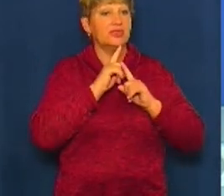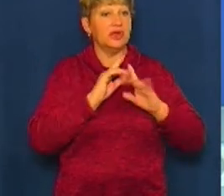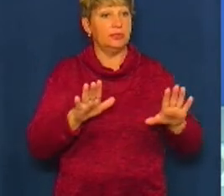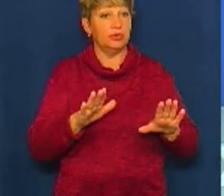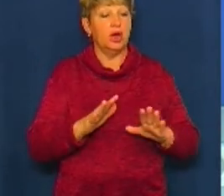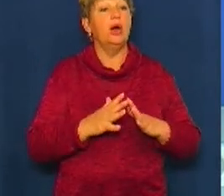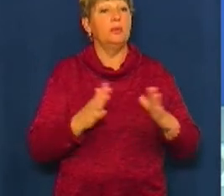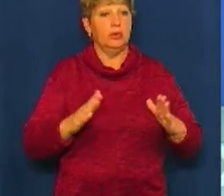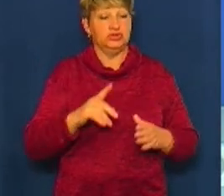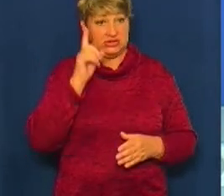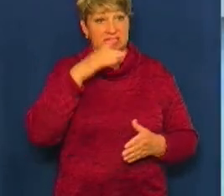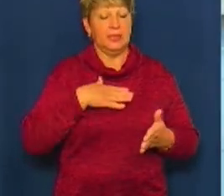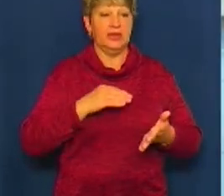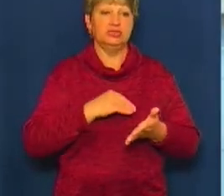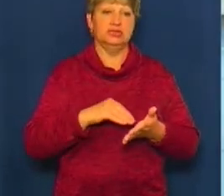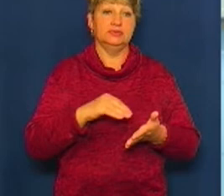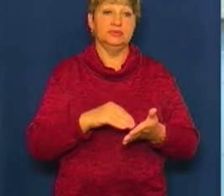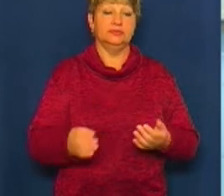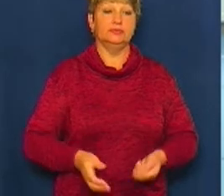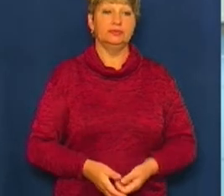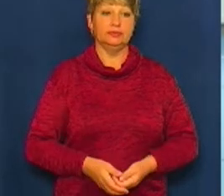знає Олена Нечитайло.